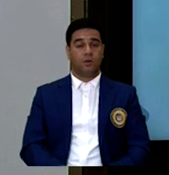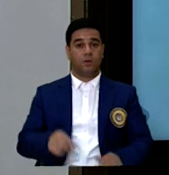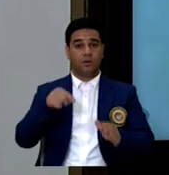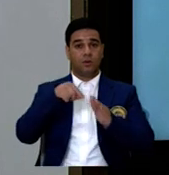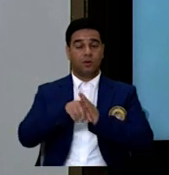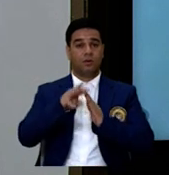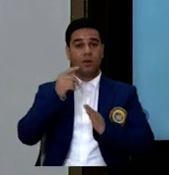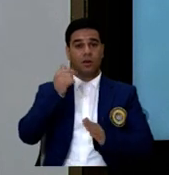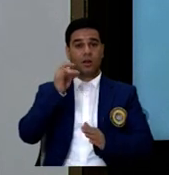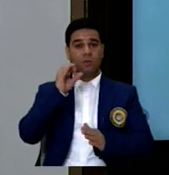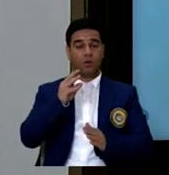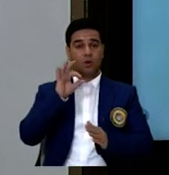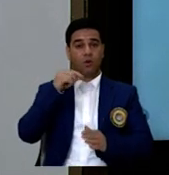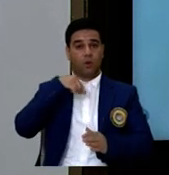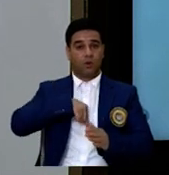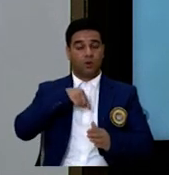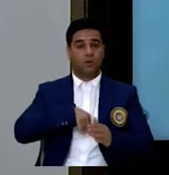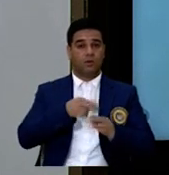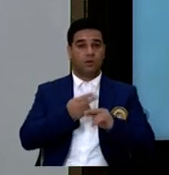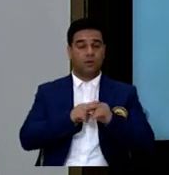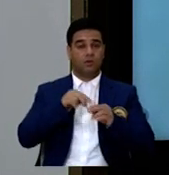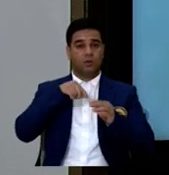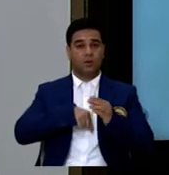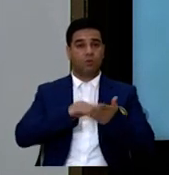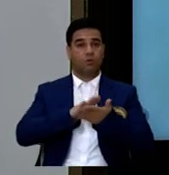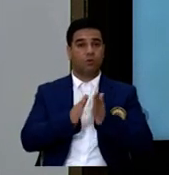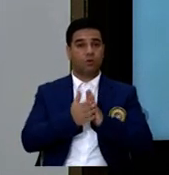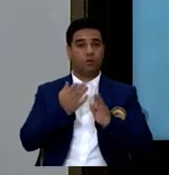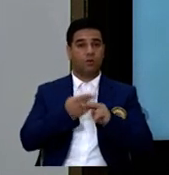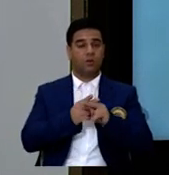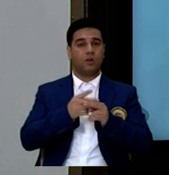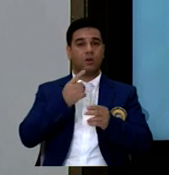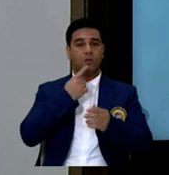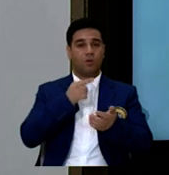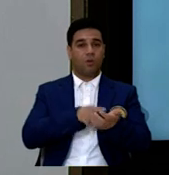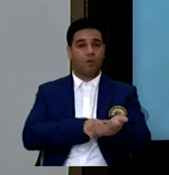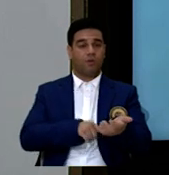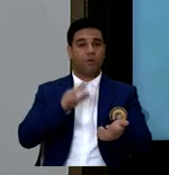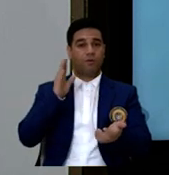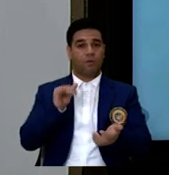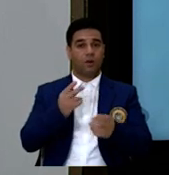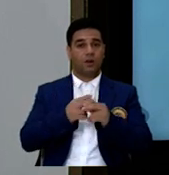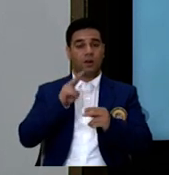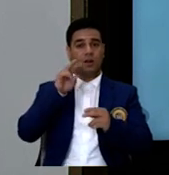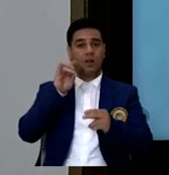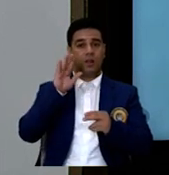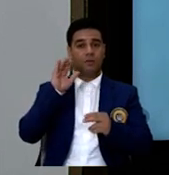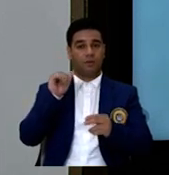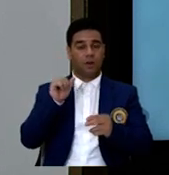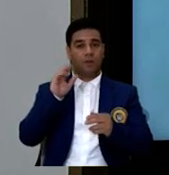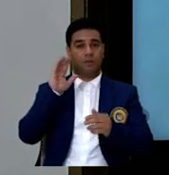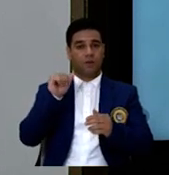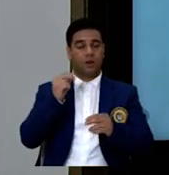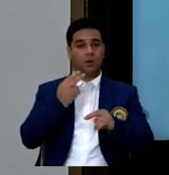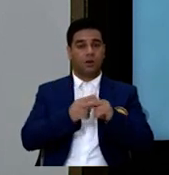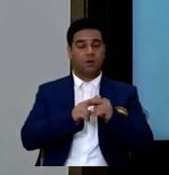Mazkur gormonlar organizmning ichki muhiti bo'lgan qon va limfa suyuqligi,